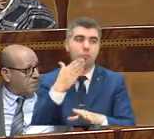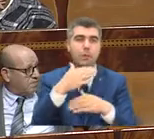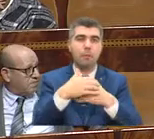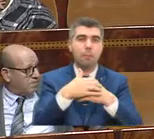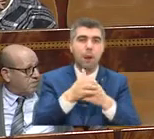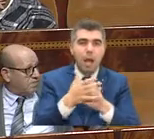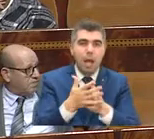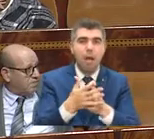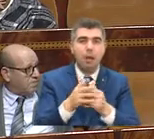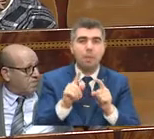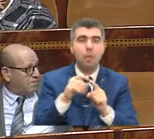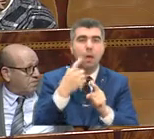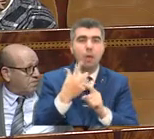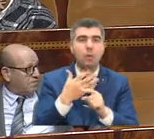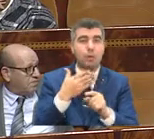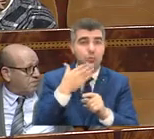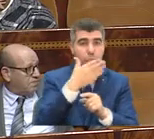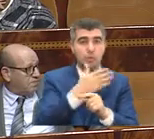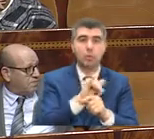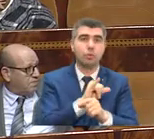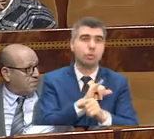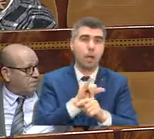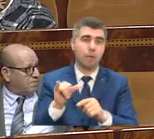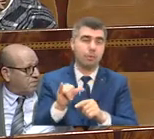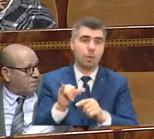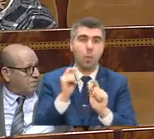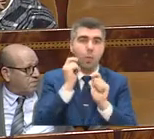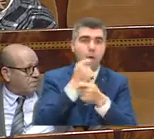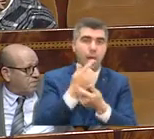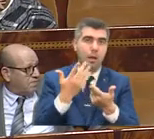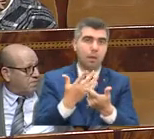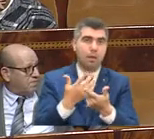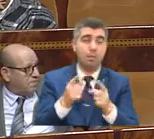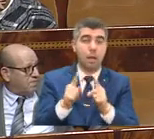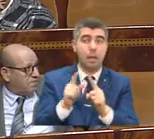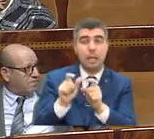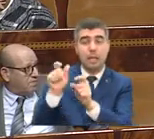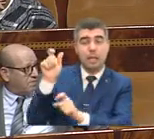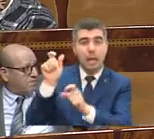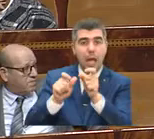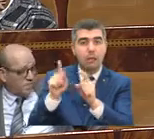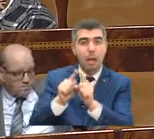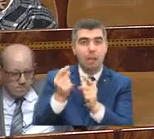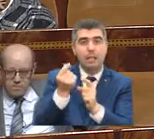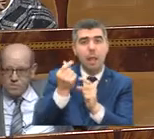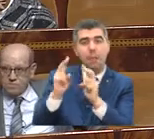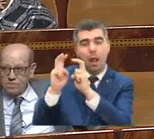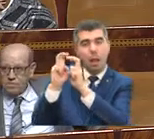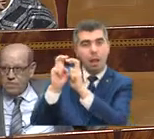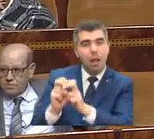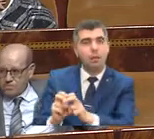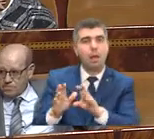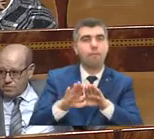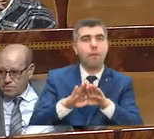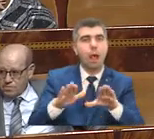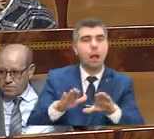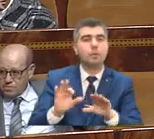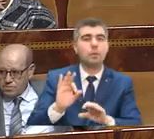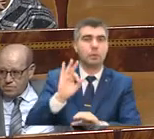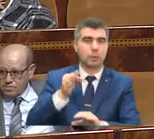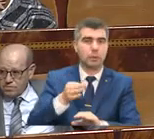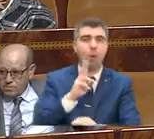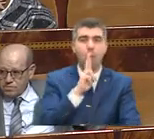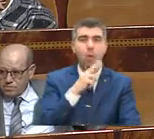ولا الفيقيق ولا البوعرفة باش يستثمر ولا الوجدة، وبالتالي خص الناس تحس بأنه كاين واحد الإرادة من عند الحكومة